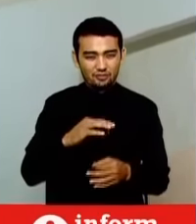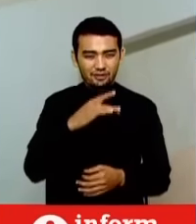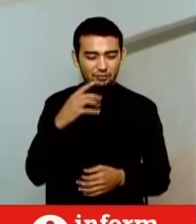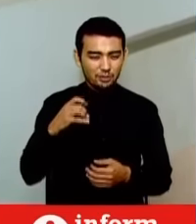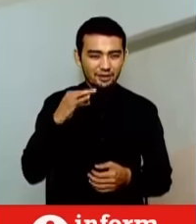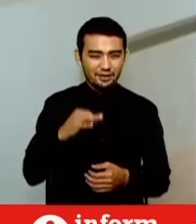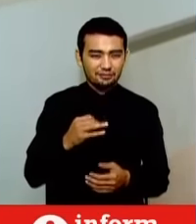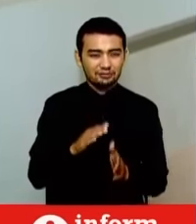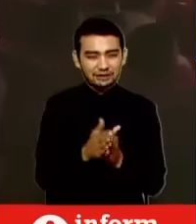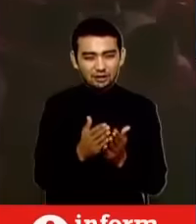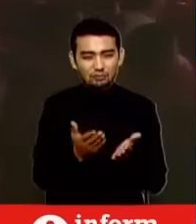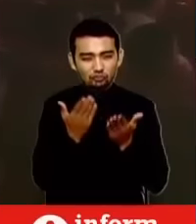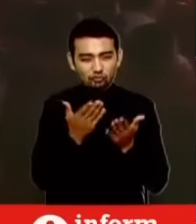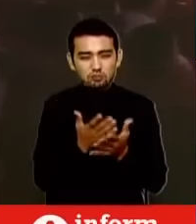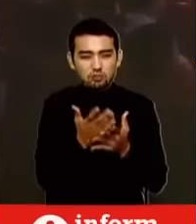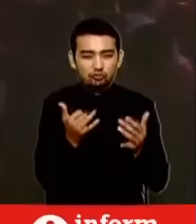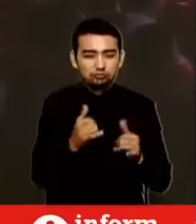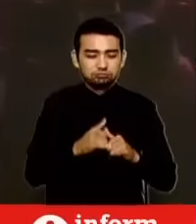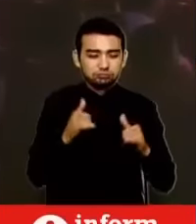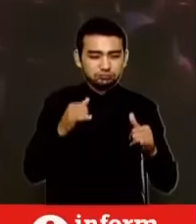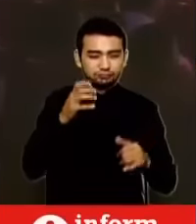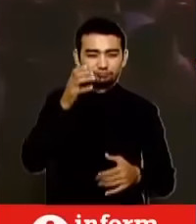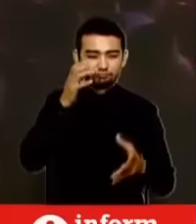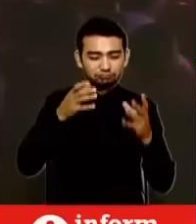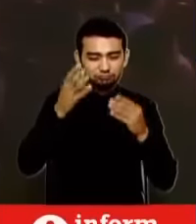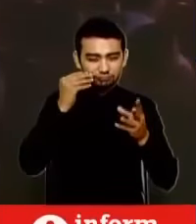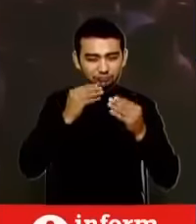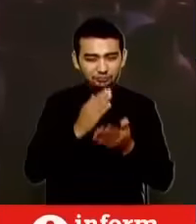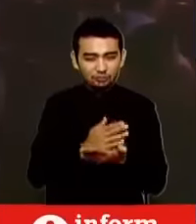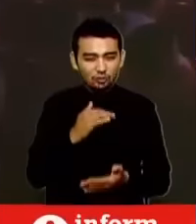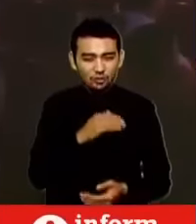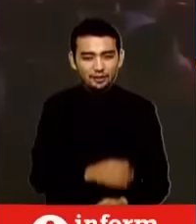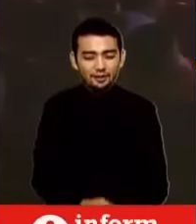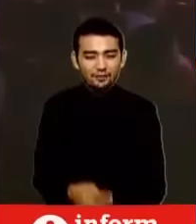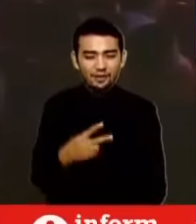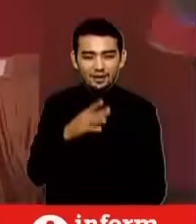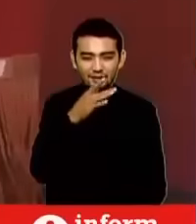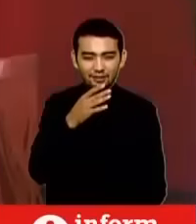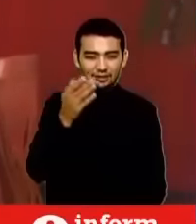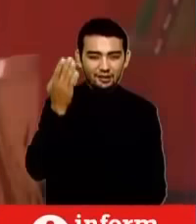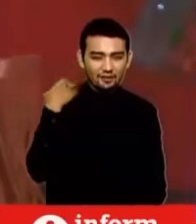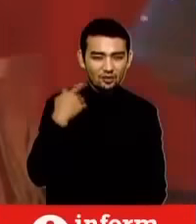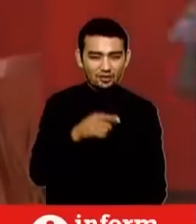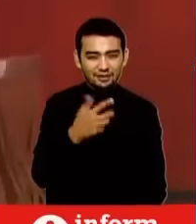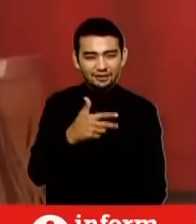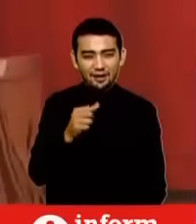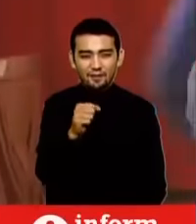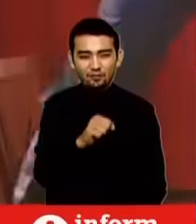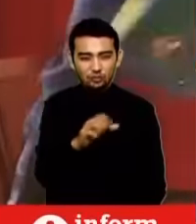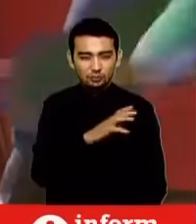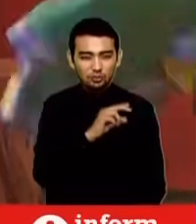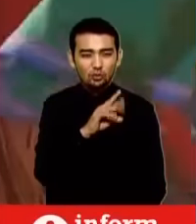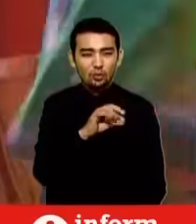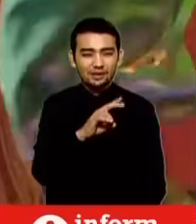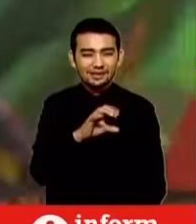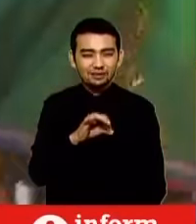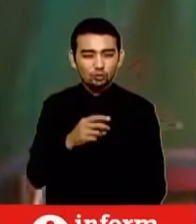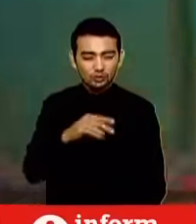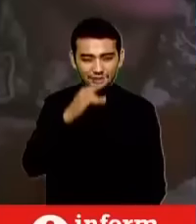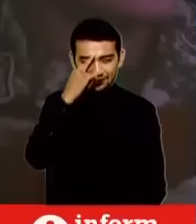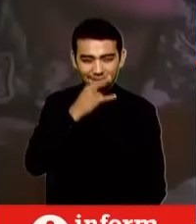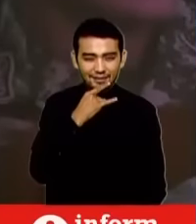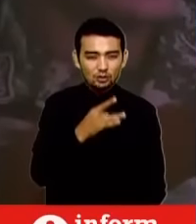и развиваются. 28 лет назад, 30 августа, на общенациональном референдуме была принята Конституция Республики